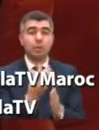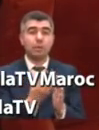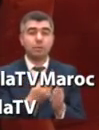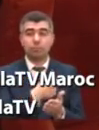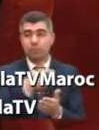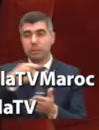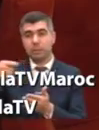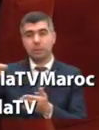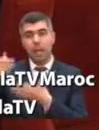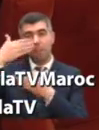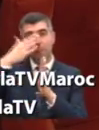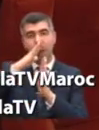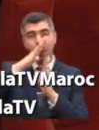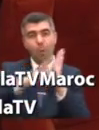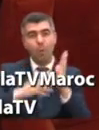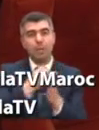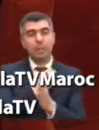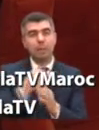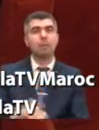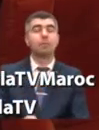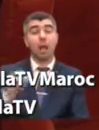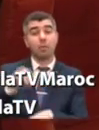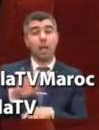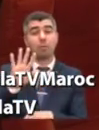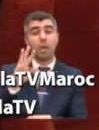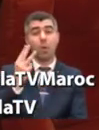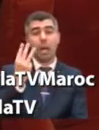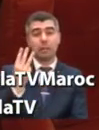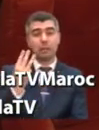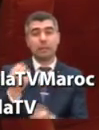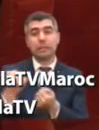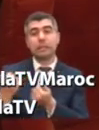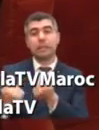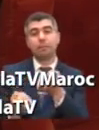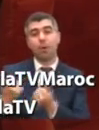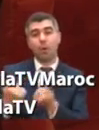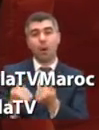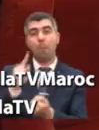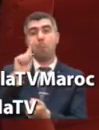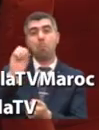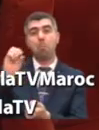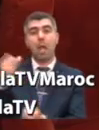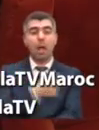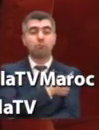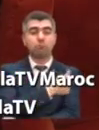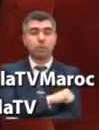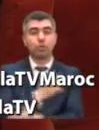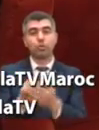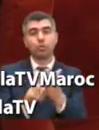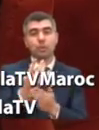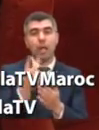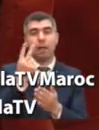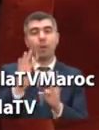الطبية، وفي الأخير الموارد الطبية، 35 تقني جديد في النقل والإسعاف، 100 ممرض مختص و50 مساعد علاج في